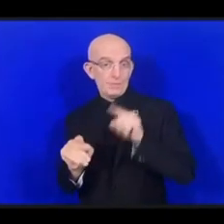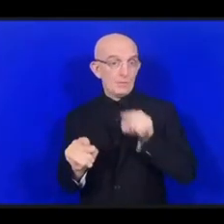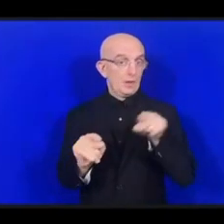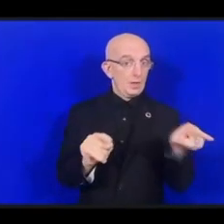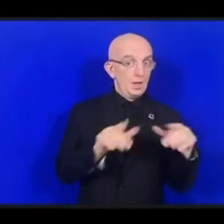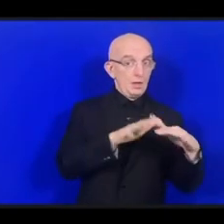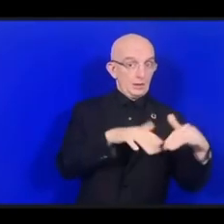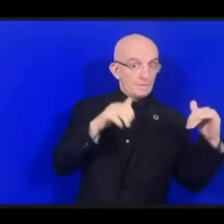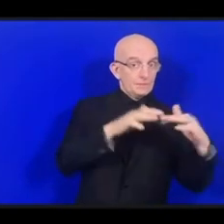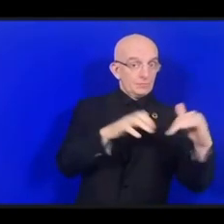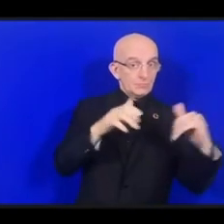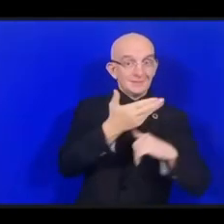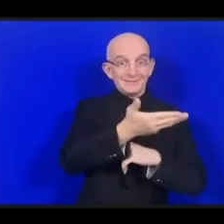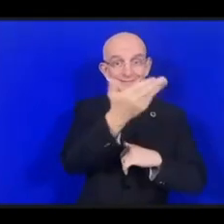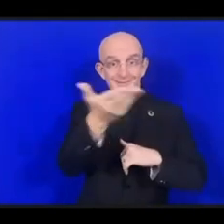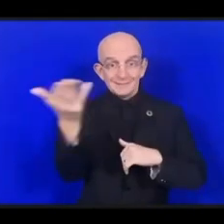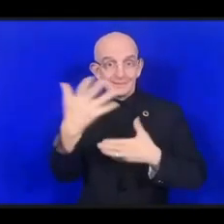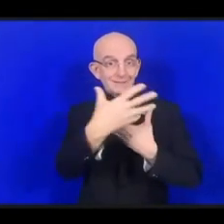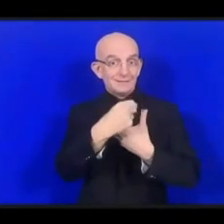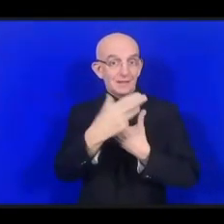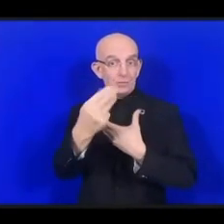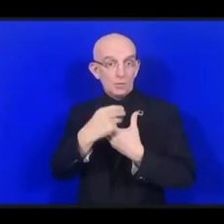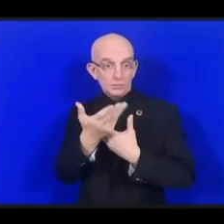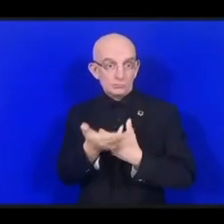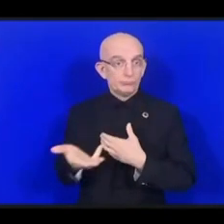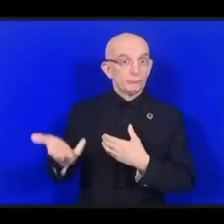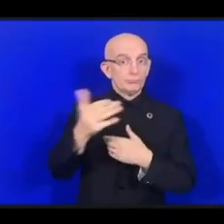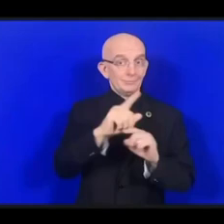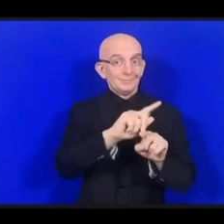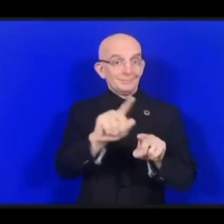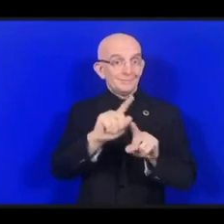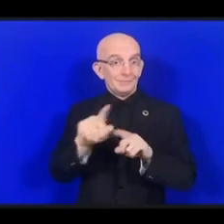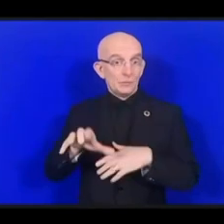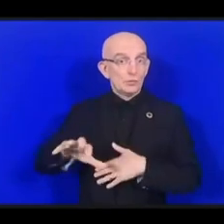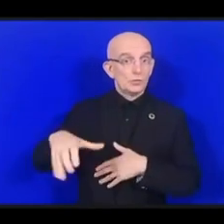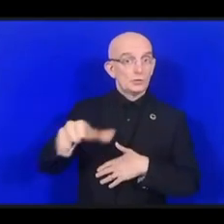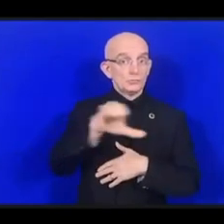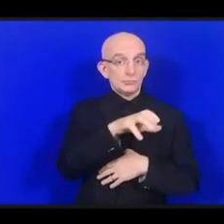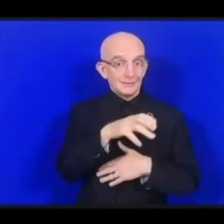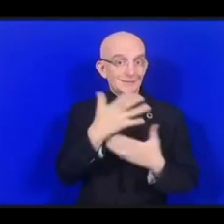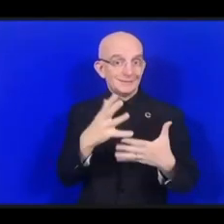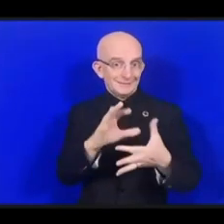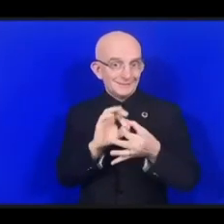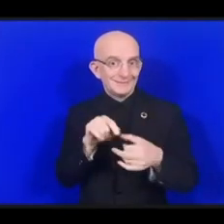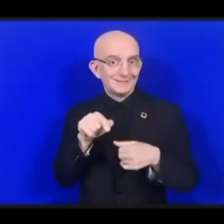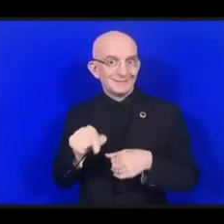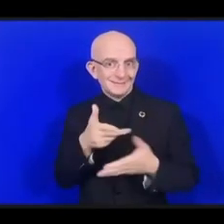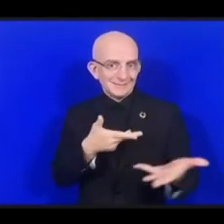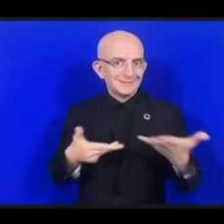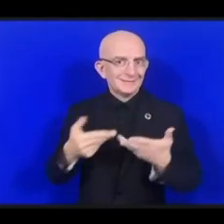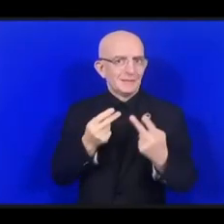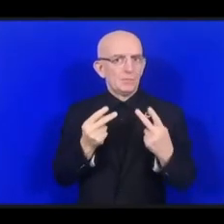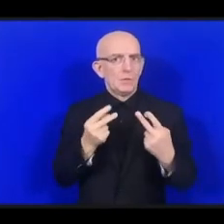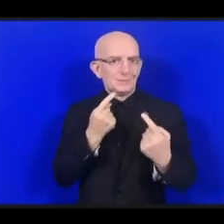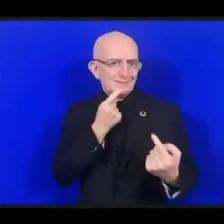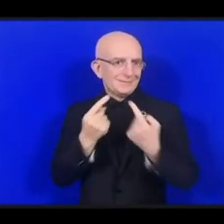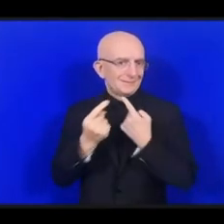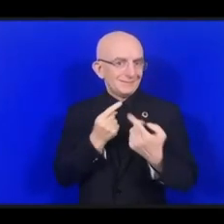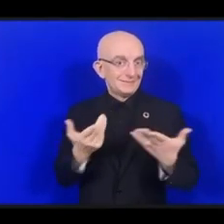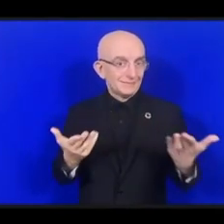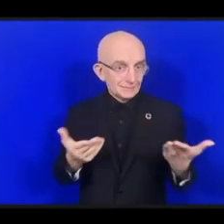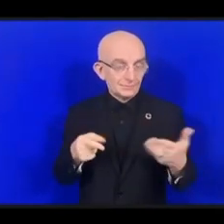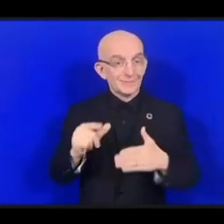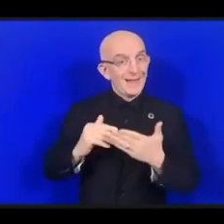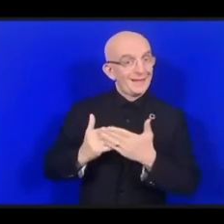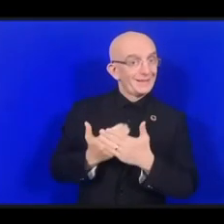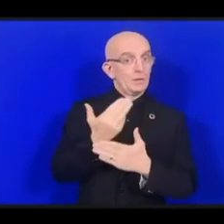ure numérique et ce qui aurait ce qui a ce qui a été décrit surtout en Afrique comme une nouvelle